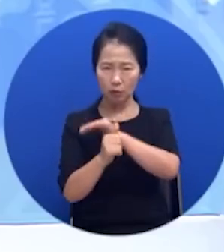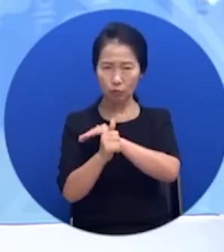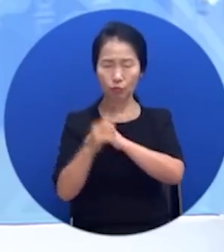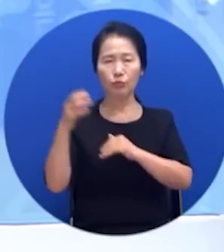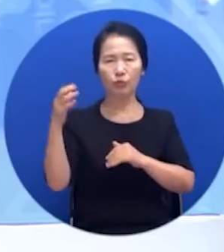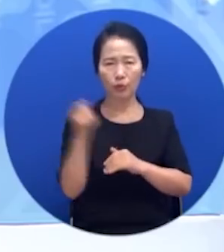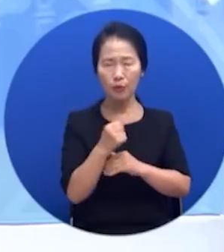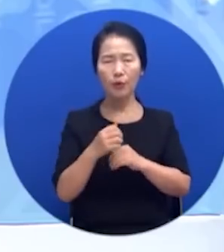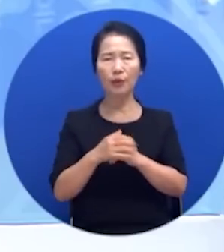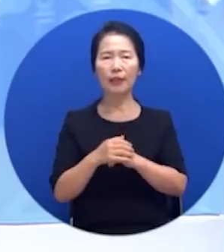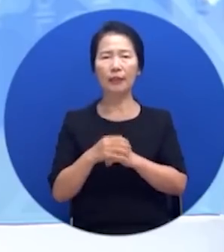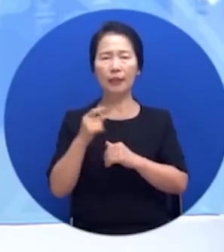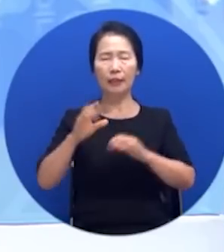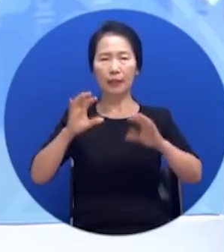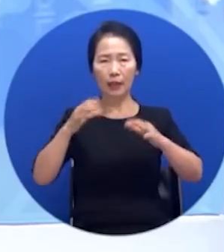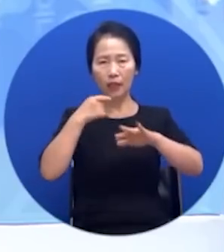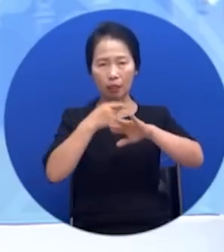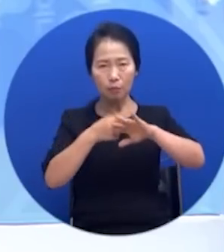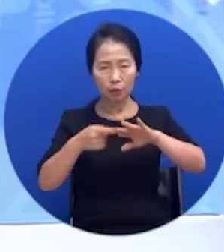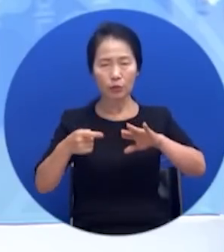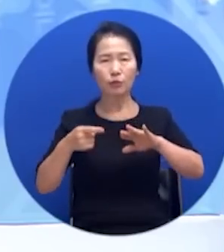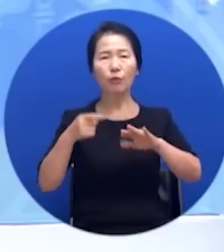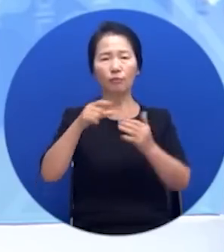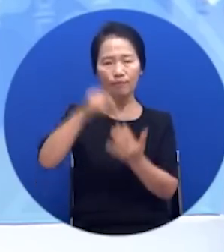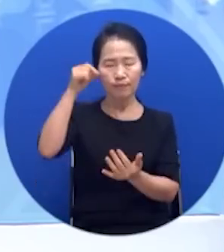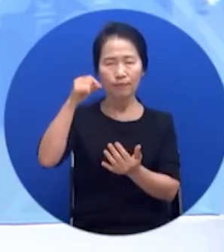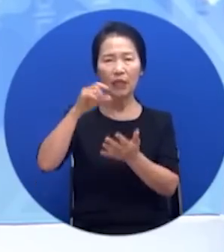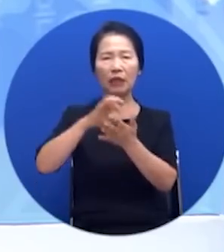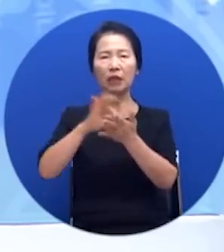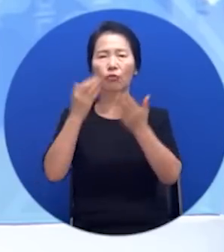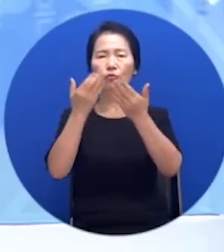민족을 주님께서 들어서실 줄 믿습니다.